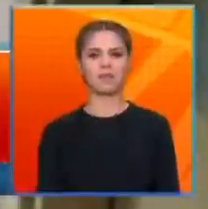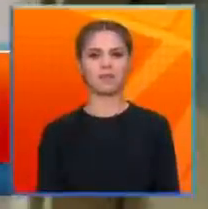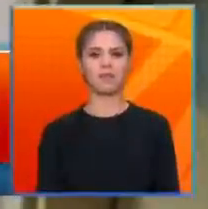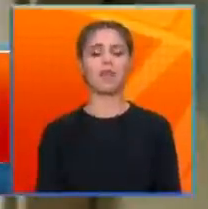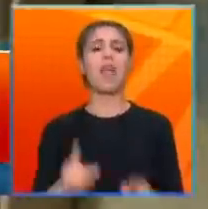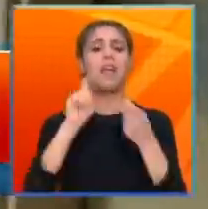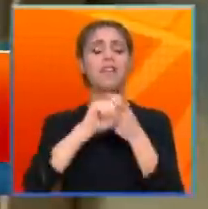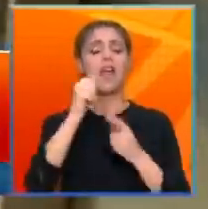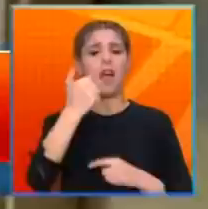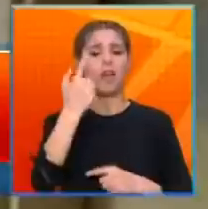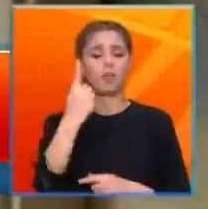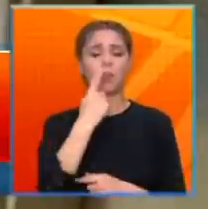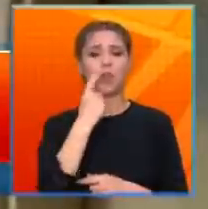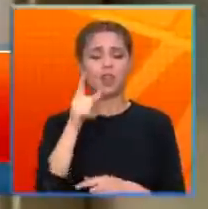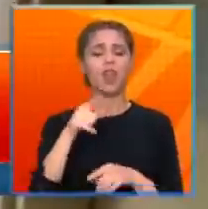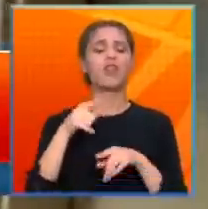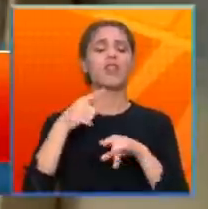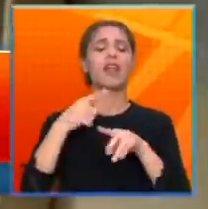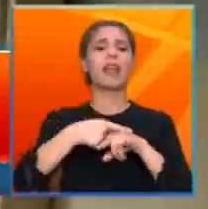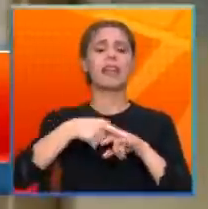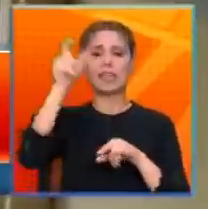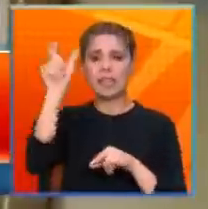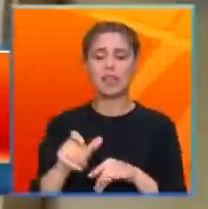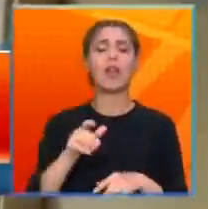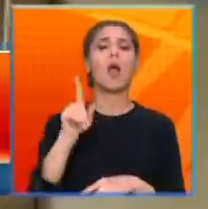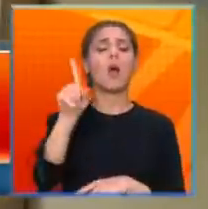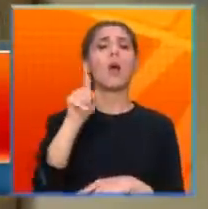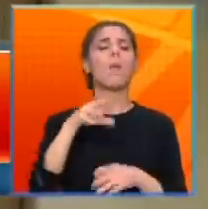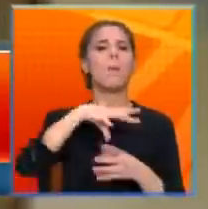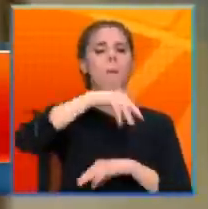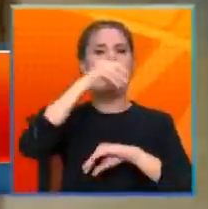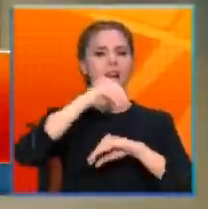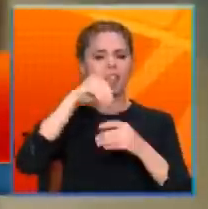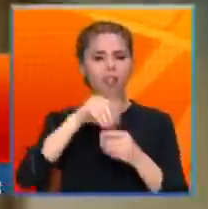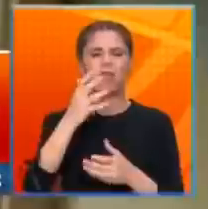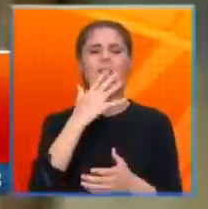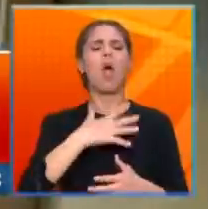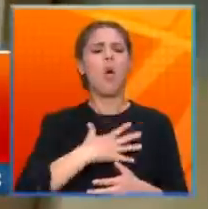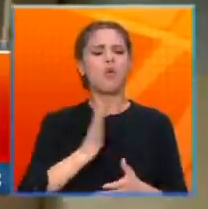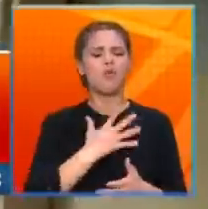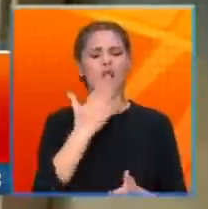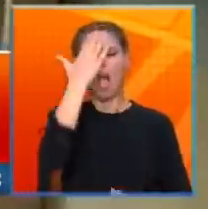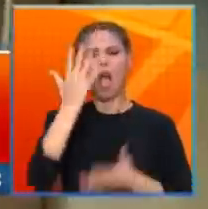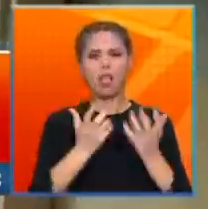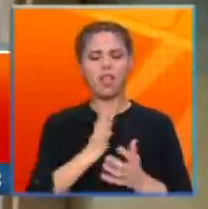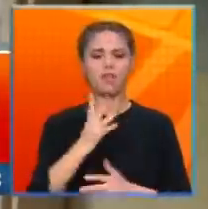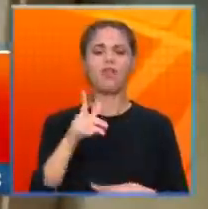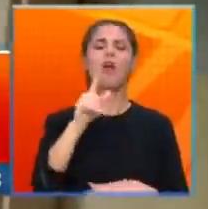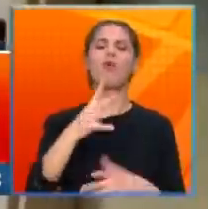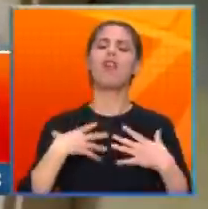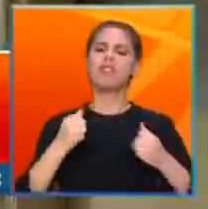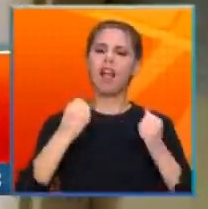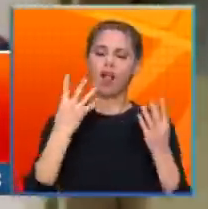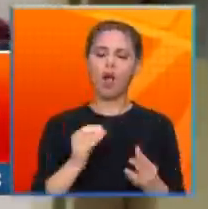ederim. Ve 61 yaşındaki Hıdır Atasay. Mardin'de yüksek ateş ve öksürükle gittiği hastaneden eski sağlığına